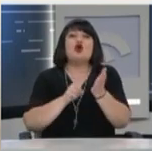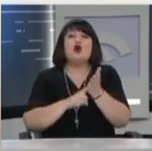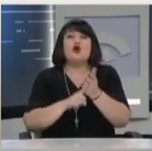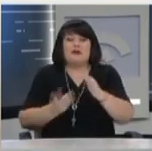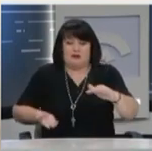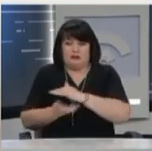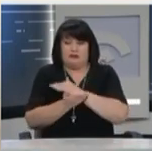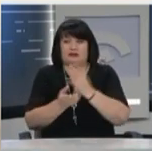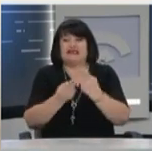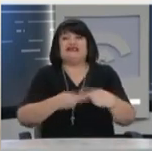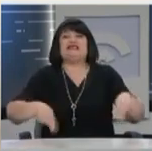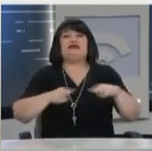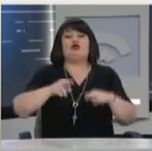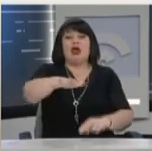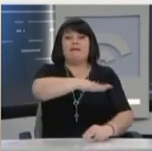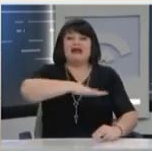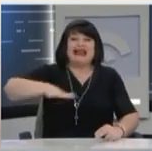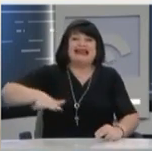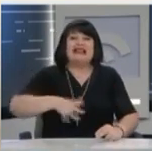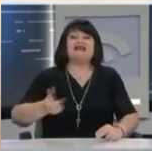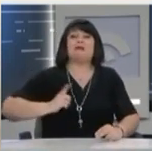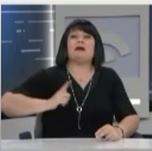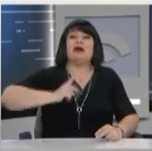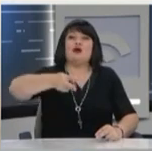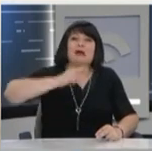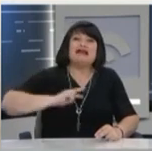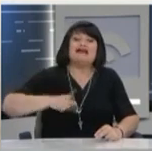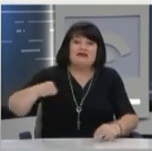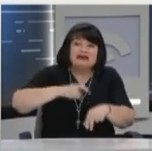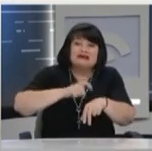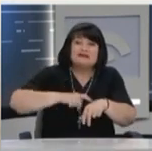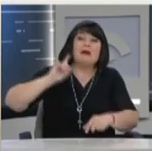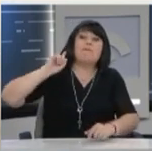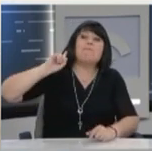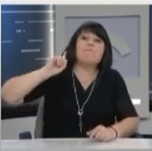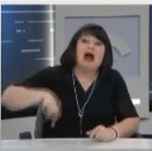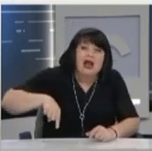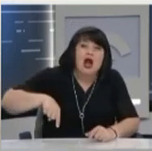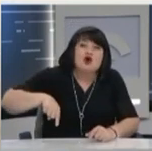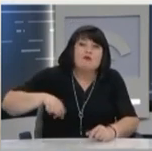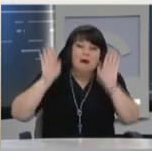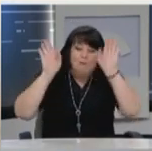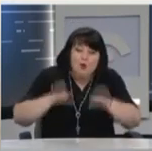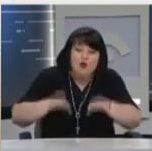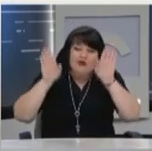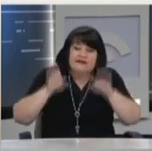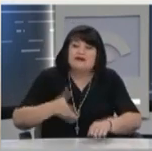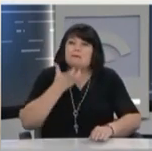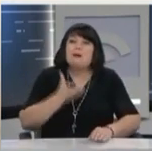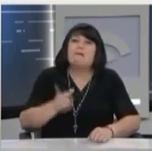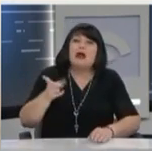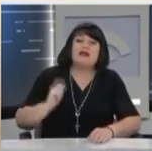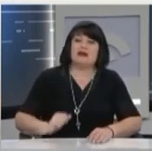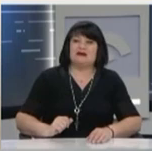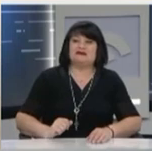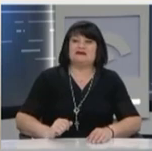έχουν προσφύγει στο Συμβούλιο της Επικρατείας και περιμένουν απάντηση. Νόμιμοι. Και έχουμε παράνομους μουφτίδες στην Τράκη να λωνίζουν. Είναι θέματα